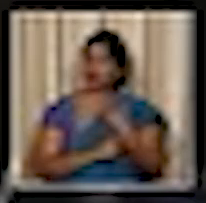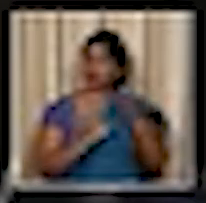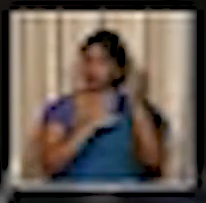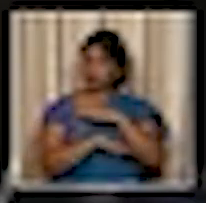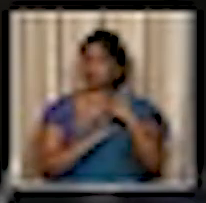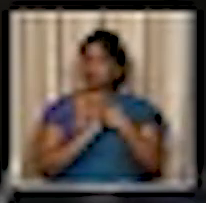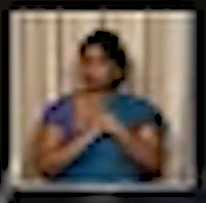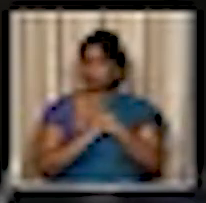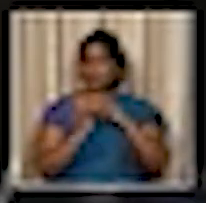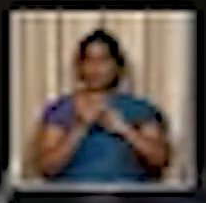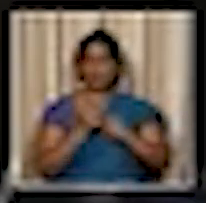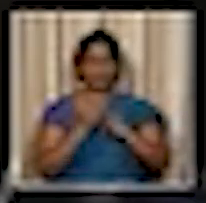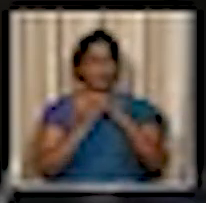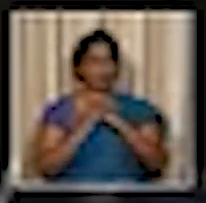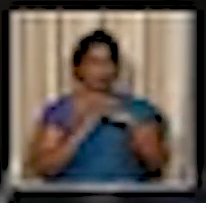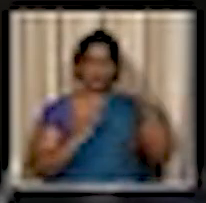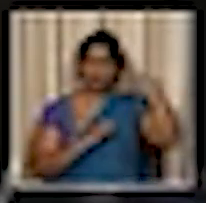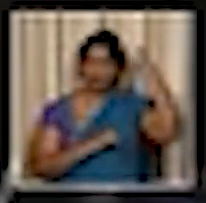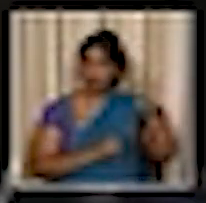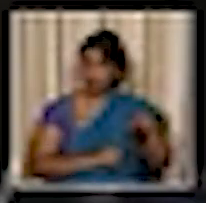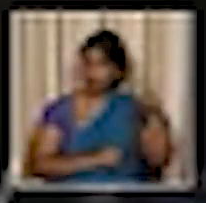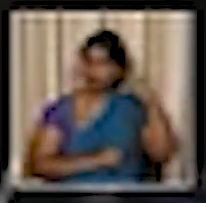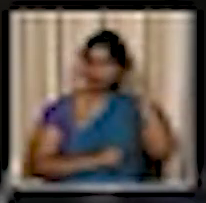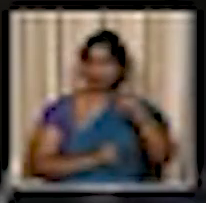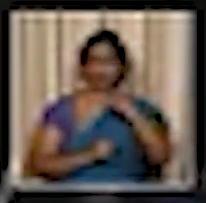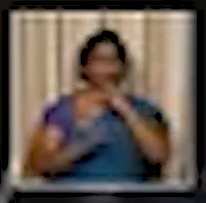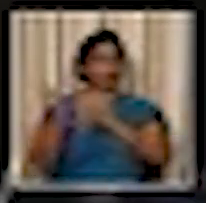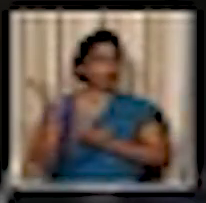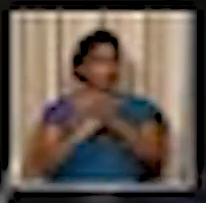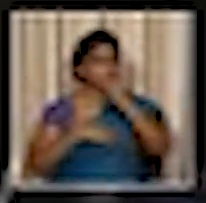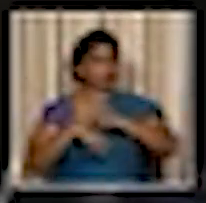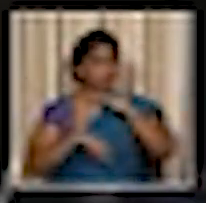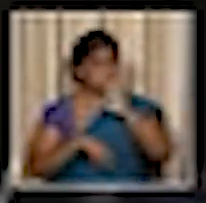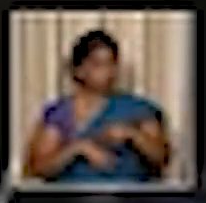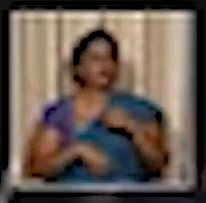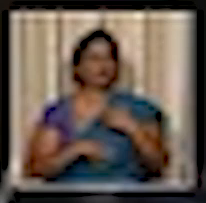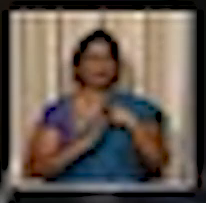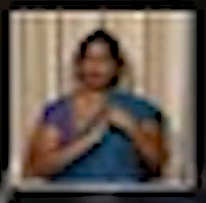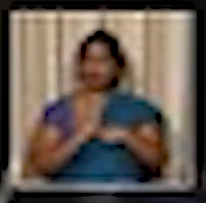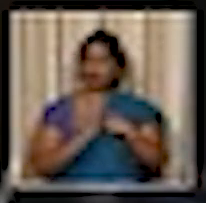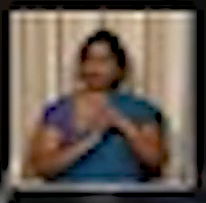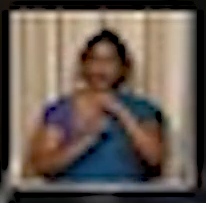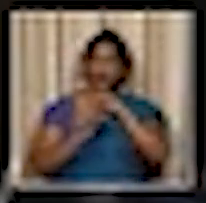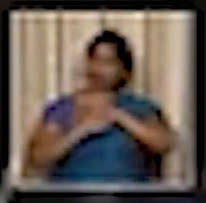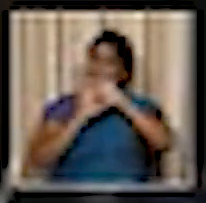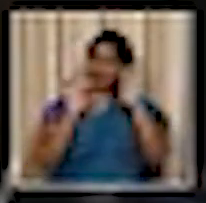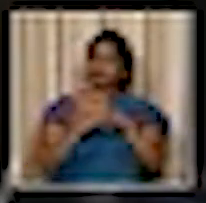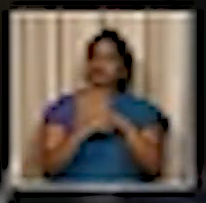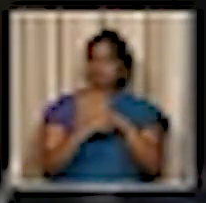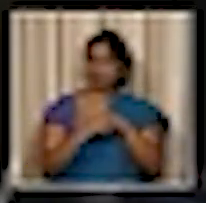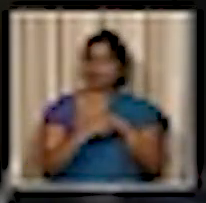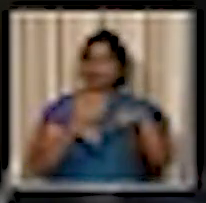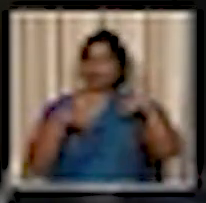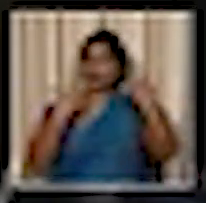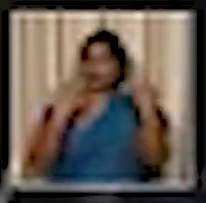ගරු සිරාණි බණ්ඩාරනායක මැතිනියට එරෙහිව දෝෂාභියෝගේ ආපු වෙලාවේ මුළු රටේම අධිකරණ පද්ධතිය දින